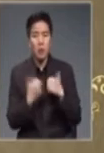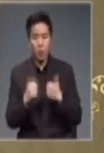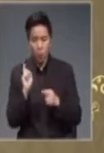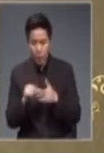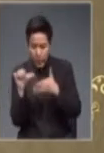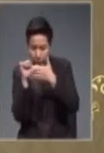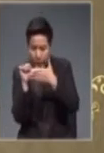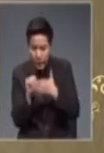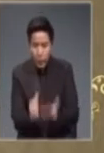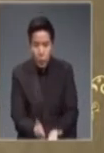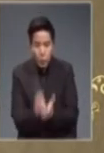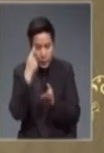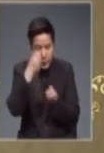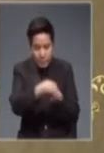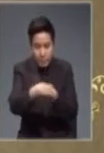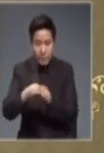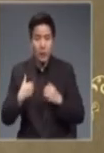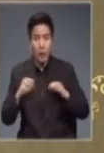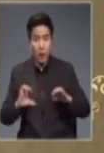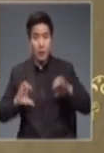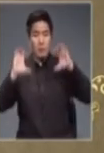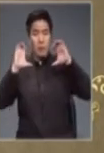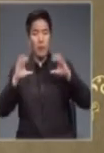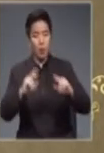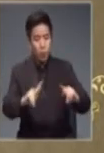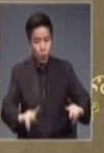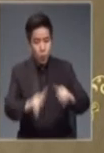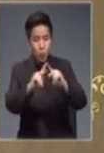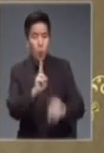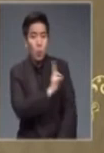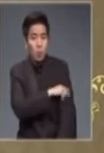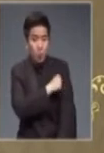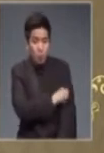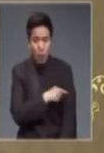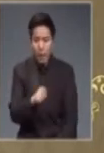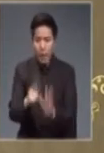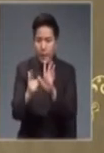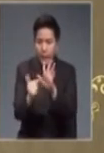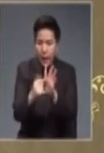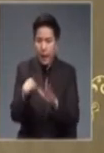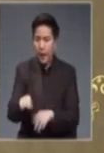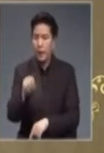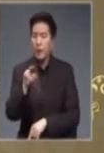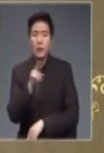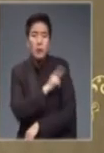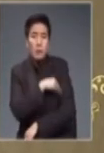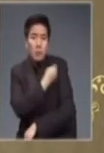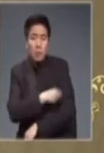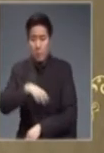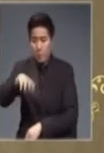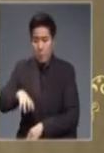พลังงานและน้ำในพื้นที่ภาคตะวันออกของประเทศได้ในอนาคตอีกด้วยซึ่งน่าจะสำเร็จได้ประมาณปลายปี2566